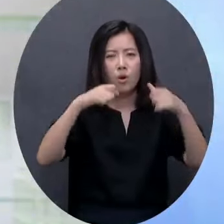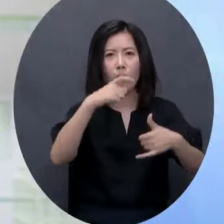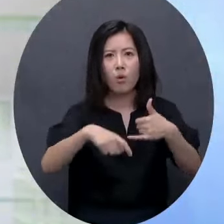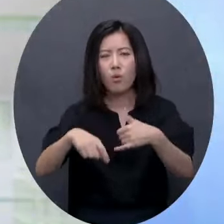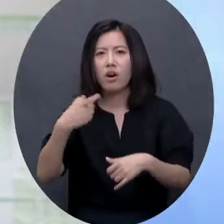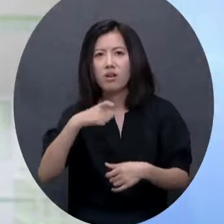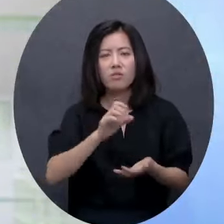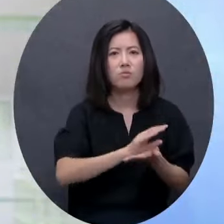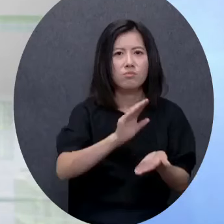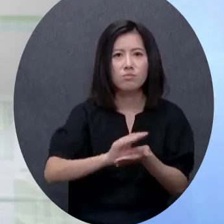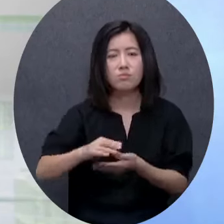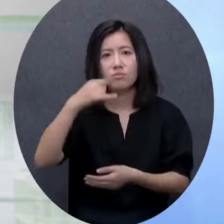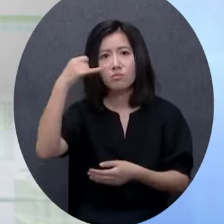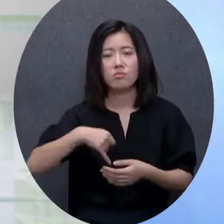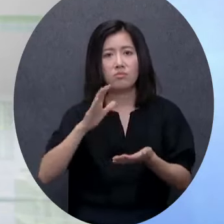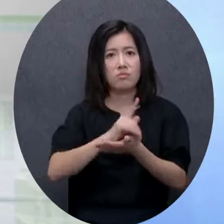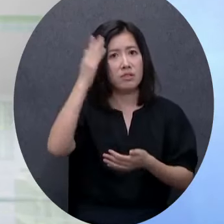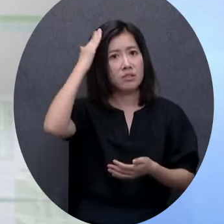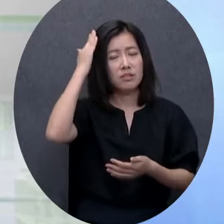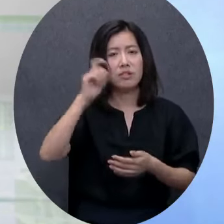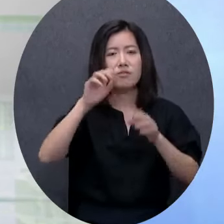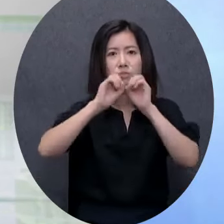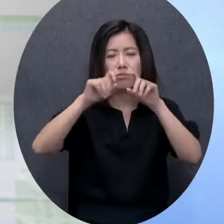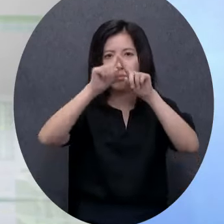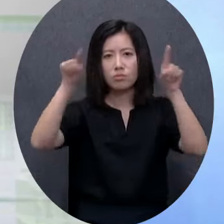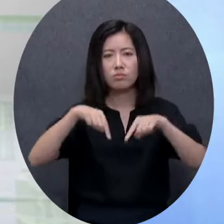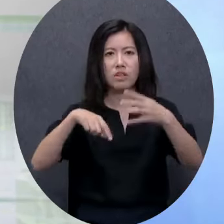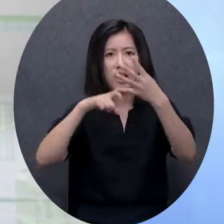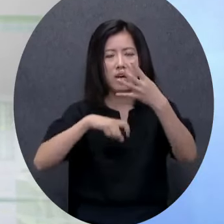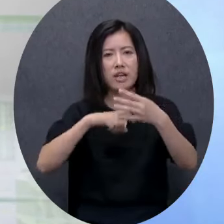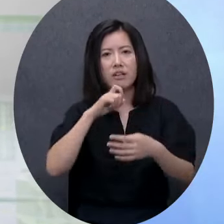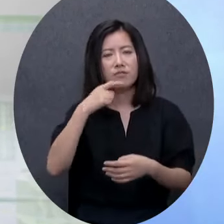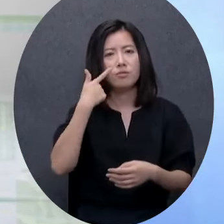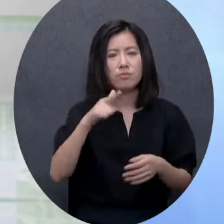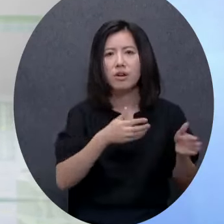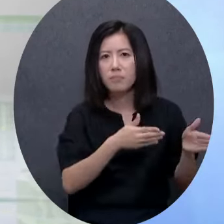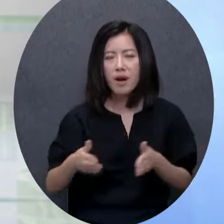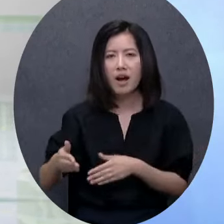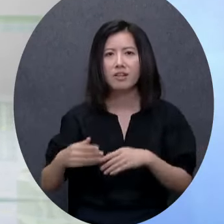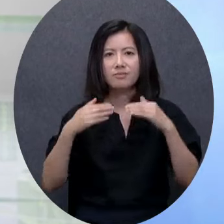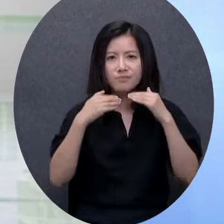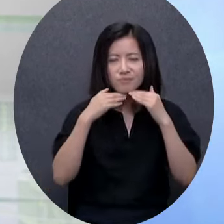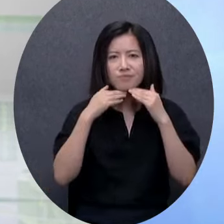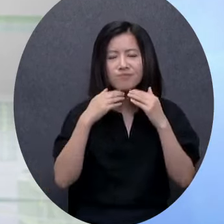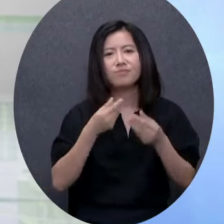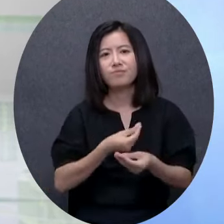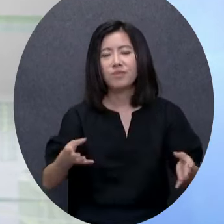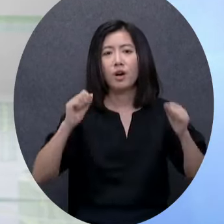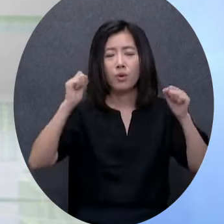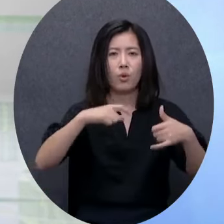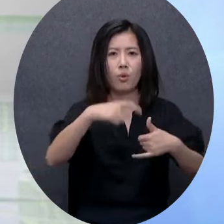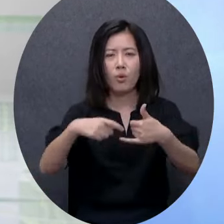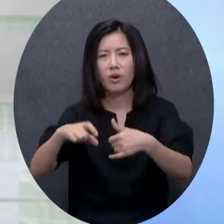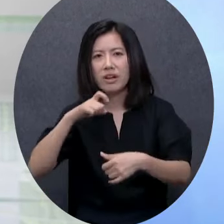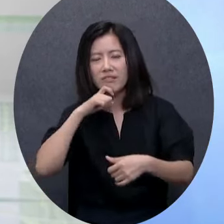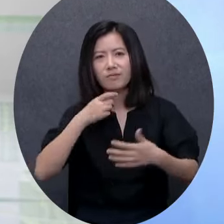助，出年年初会有报告，到四月可能会有新安排，希望可以为运动员提供向